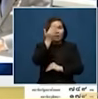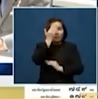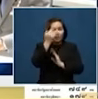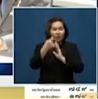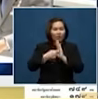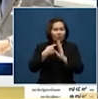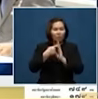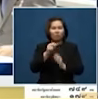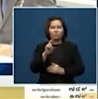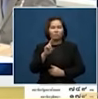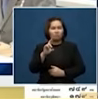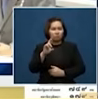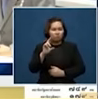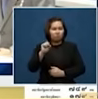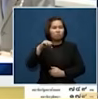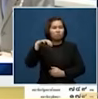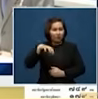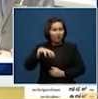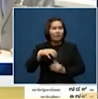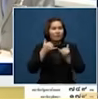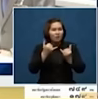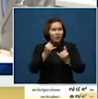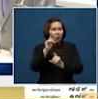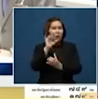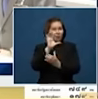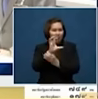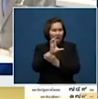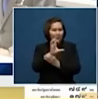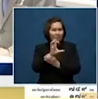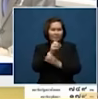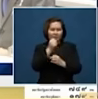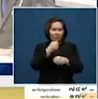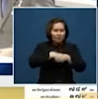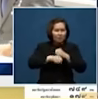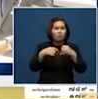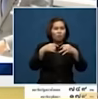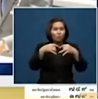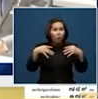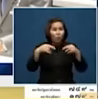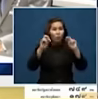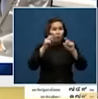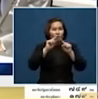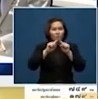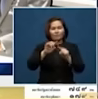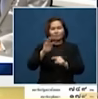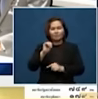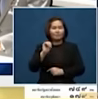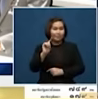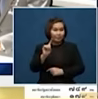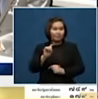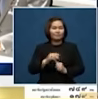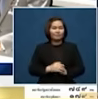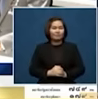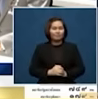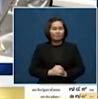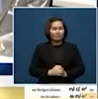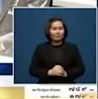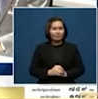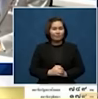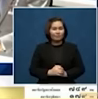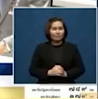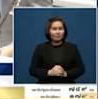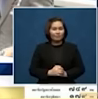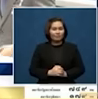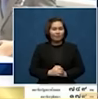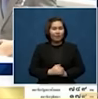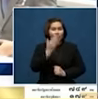เนี่ยท่านไม่ได้มอนิเตอร์เลย มาแล้วต่อไม่ติดนะ ใช่ท่านไม่ได้มอนิเตอร์ท่านไม่ได้ฟังเลย